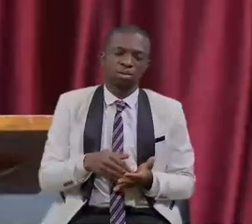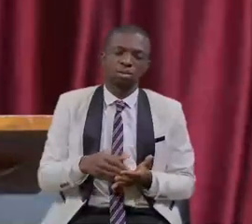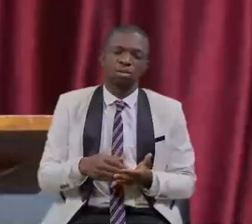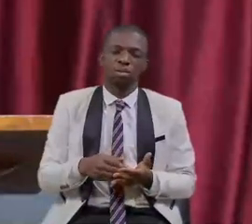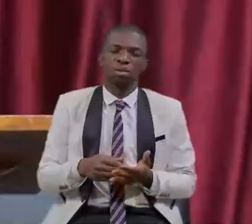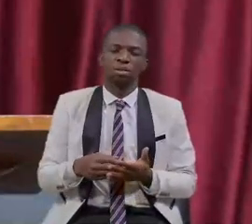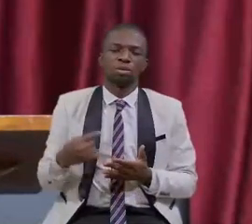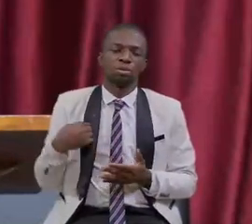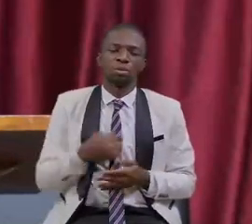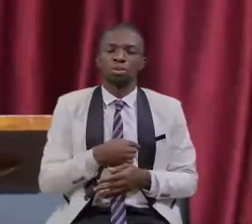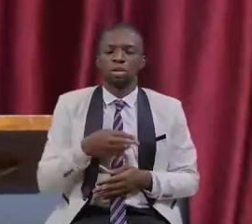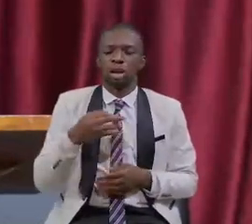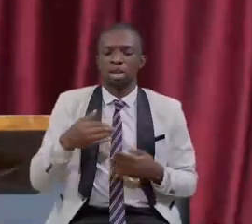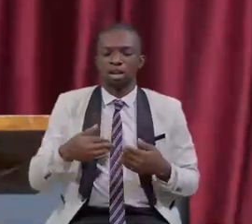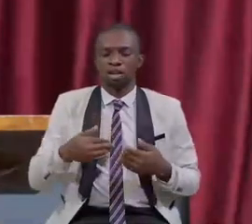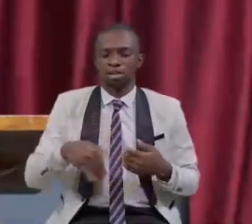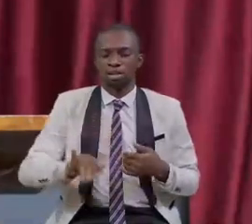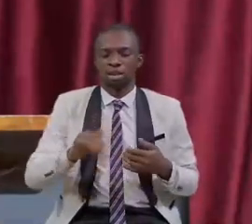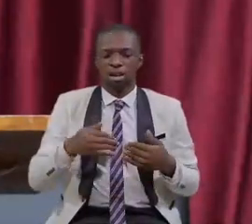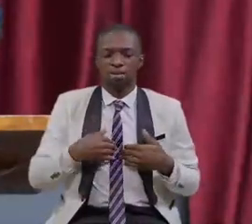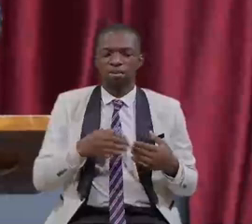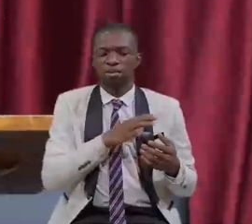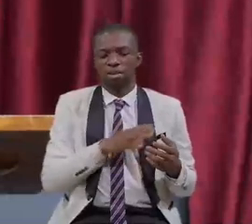Nous avons Christ en nous, vivant en nous.